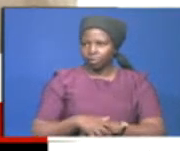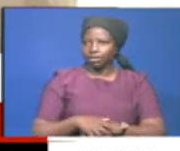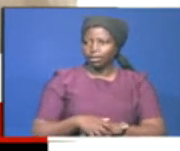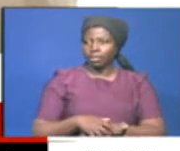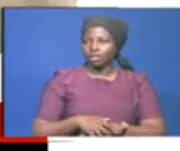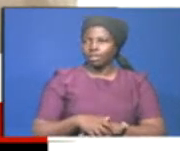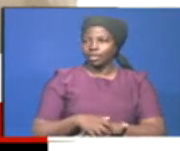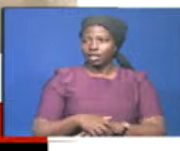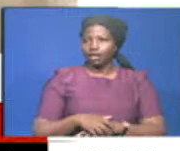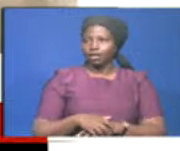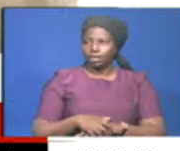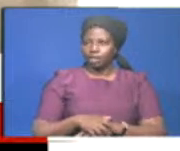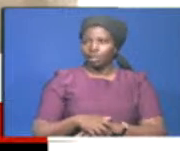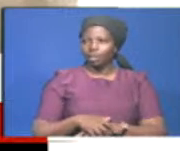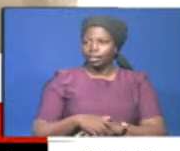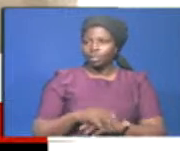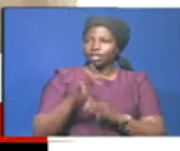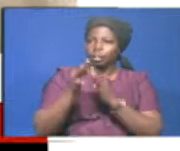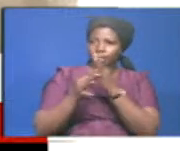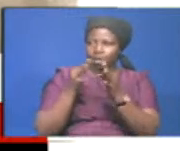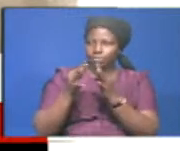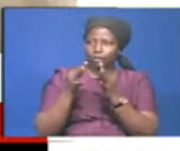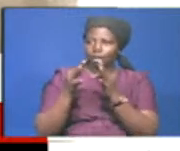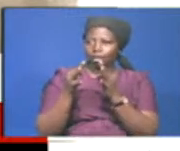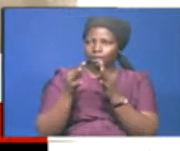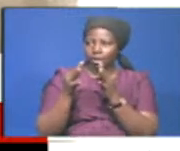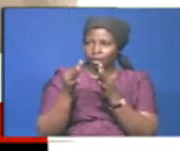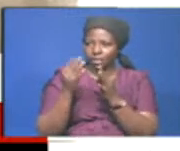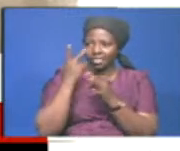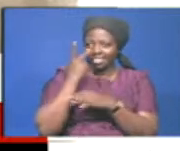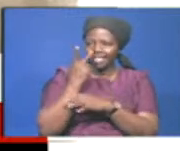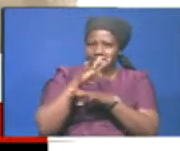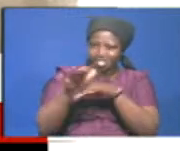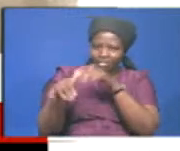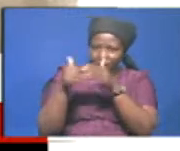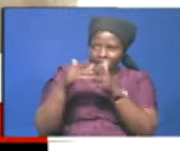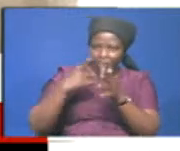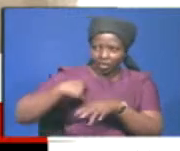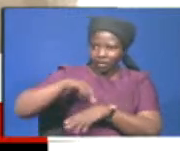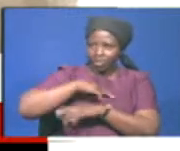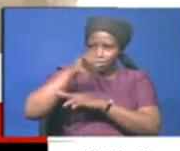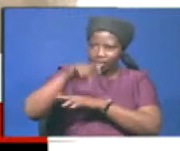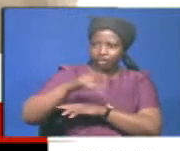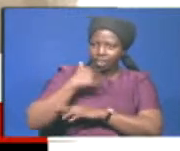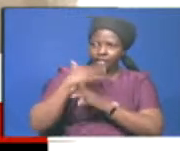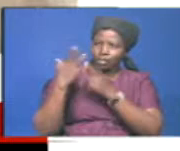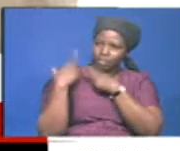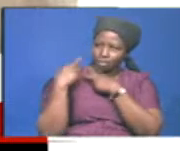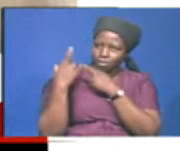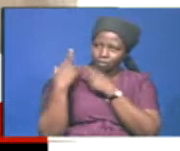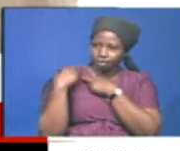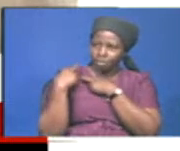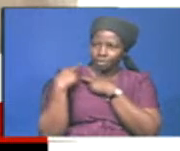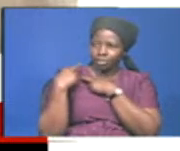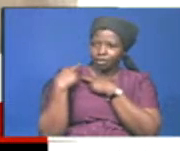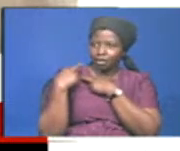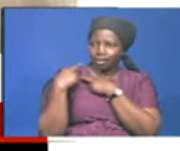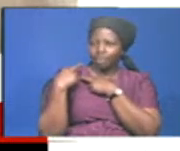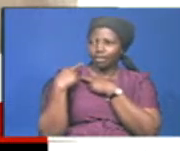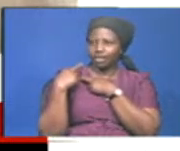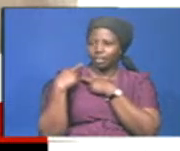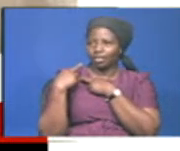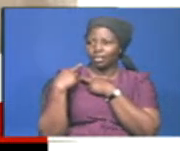ukiangalia ni sisi wenyewe wananchi tunafaa kuchukua jukumu liwe letu, kwa sababu mimi nikienda kununua